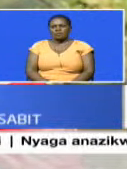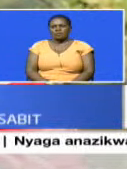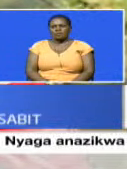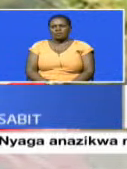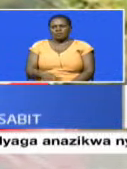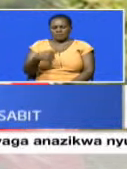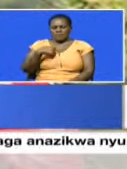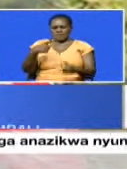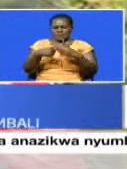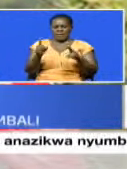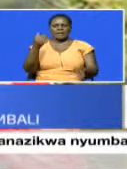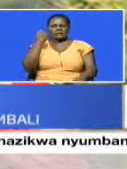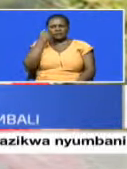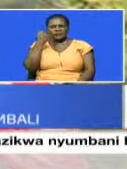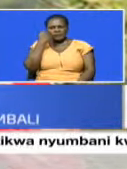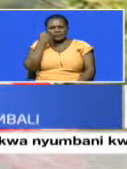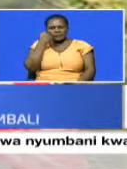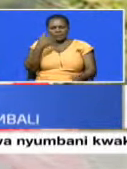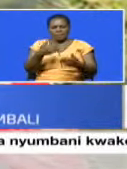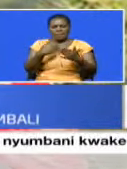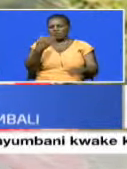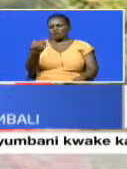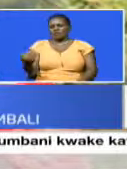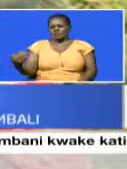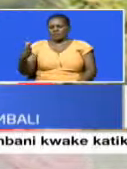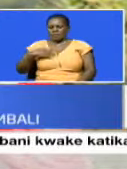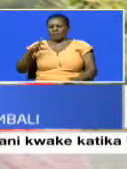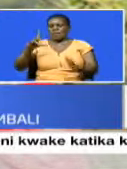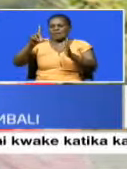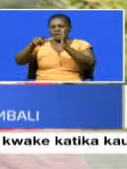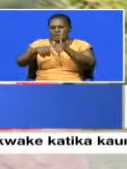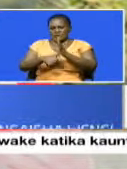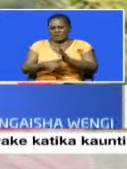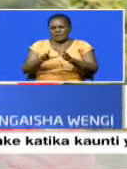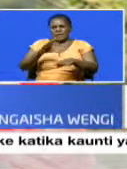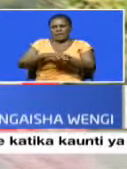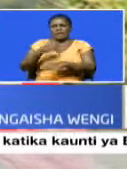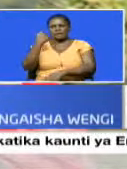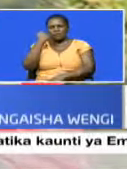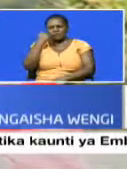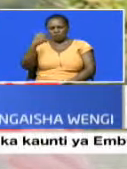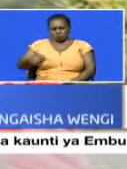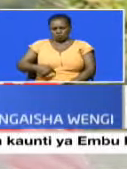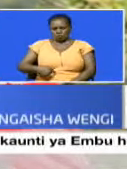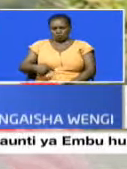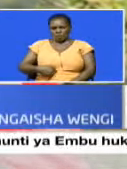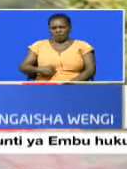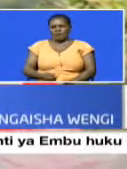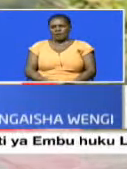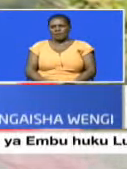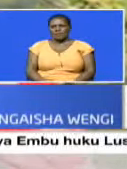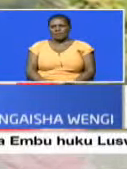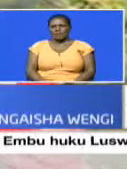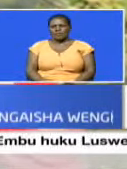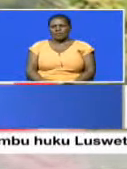Nilianza mimi kuwa mgonjwa kabla ya watoto wangu ambao baadaye walipatwa na maradhi ya tumbo.